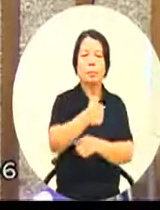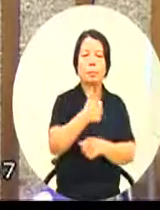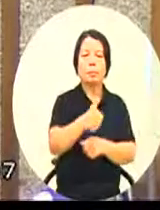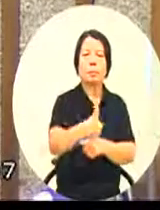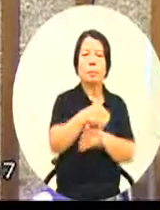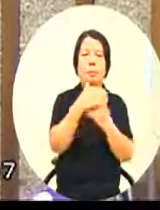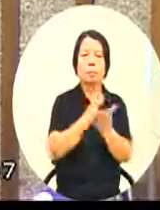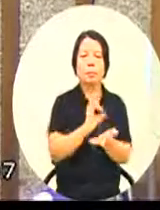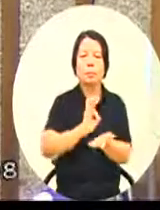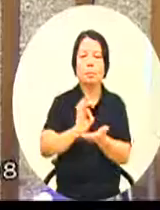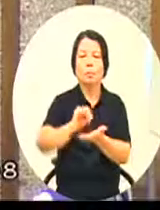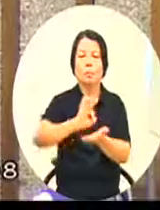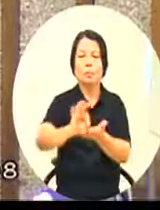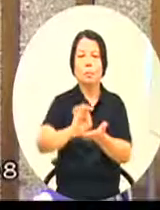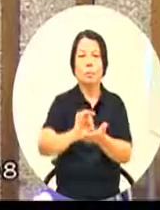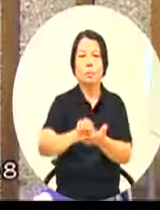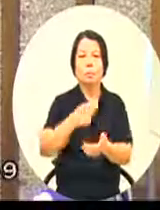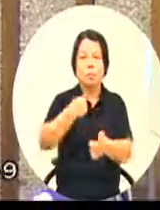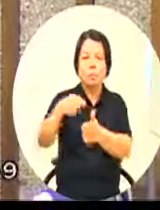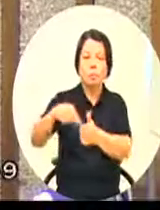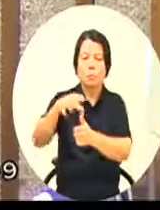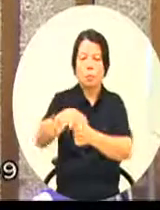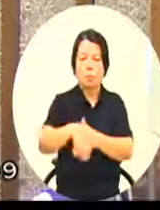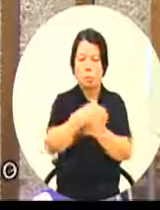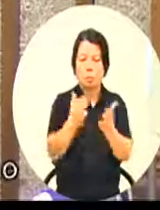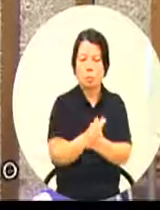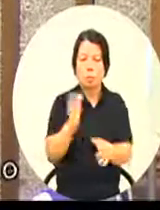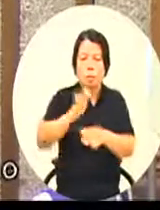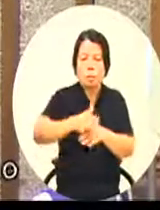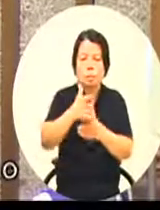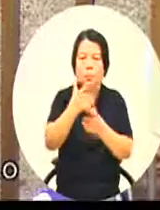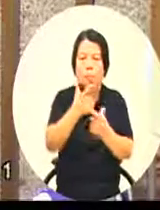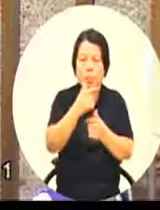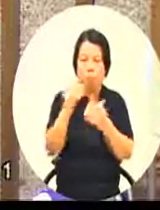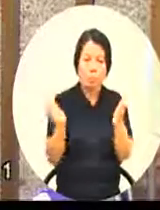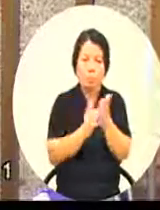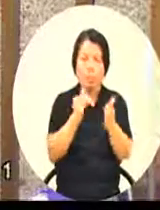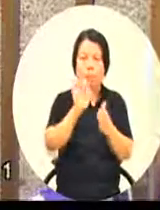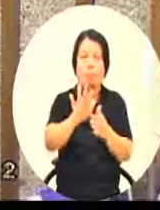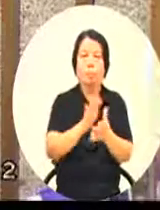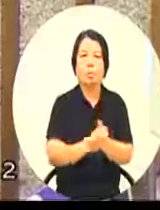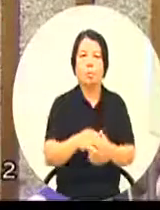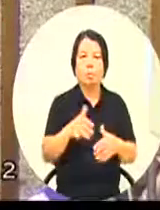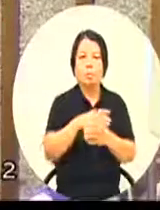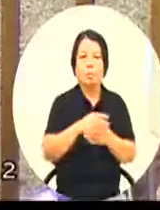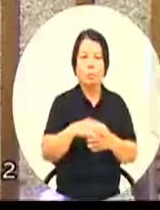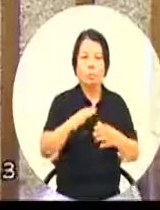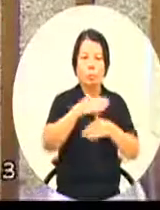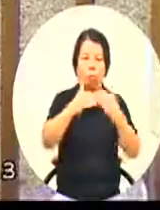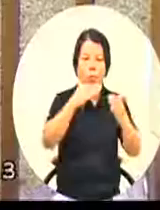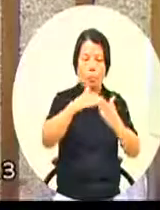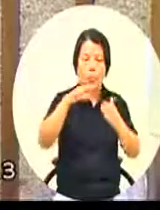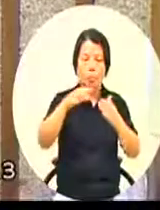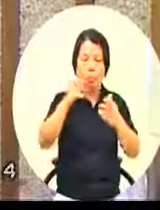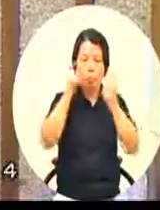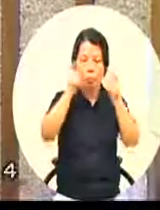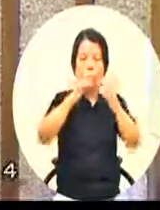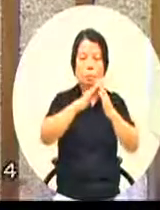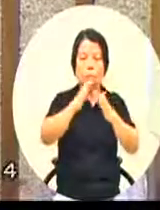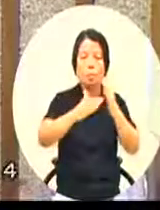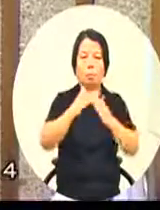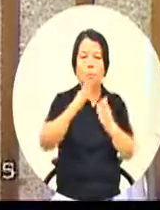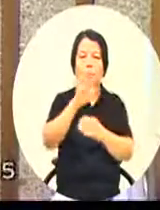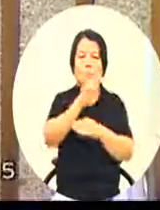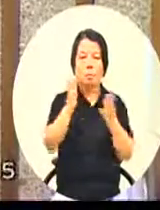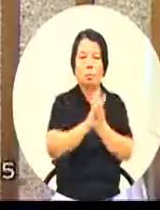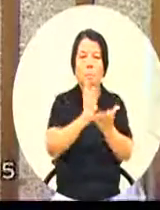是指你的教学场域只要覆盖得到就算有了。那如果说以目前来讲，其实全市每一个学校都有无线网络，我们现在谈的部